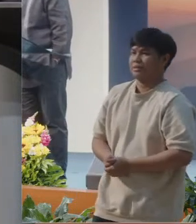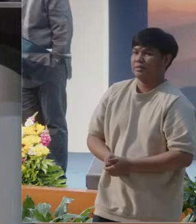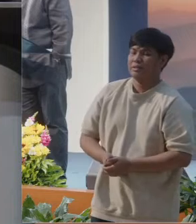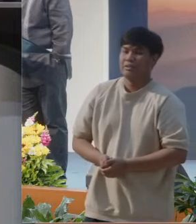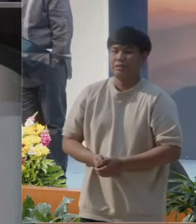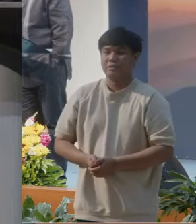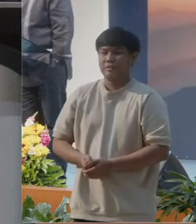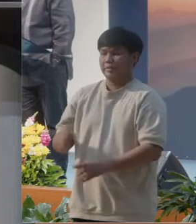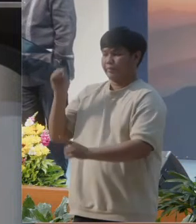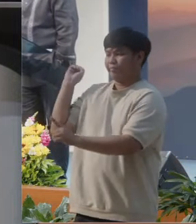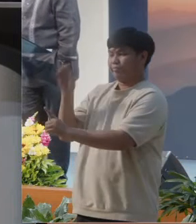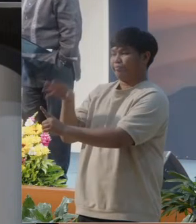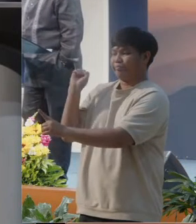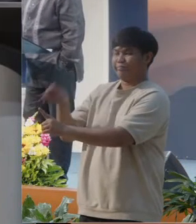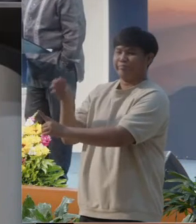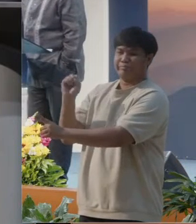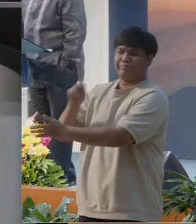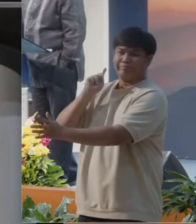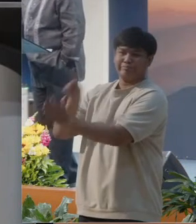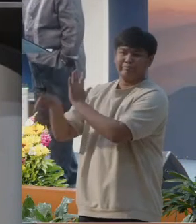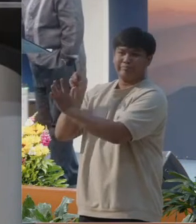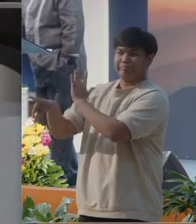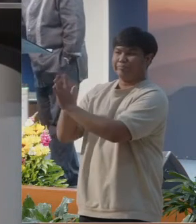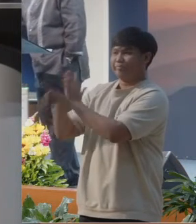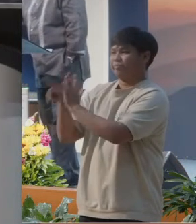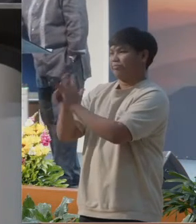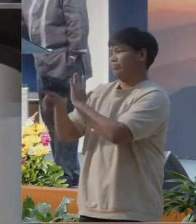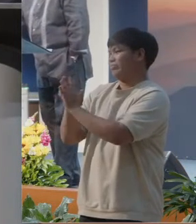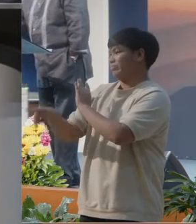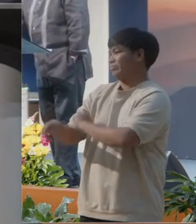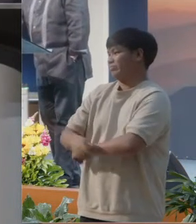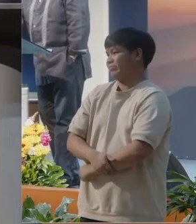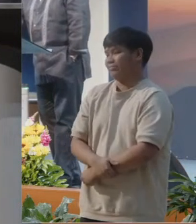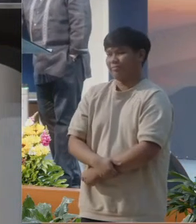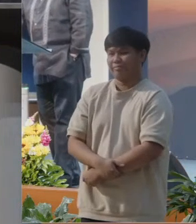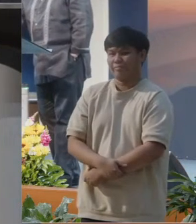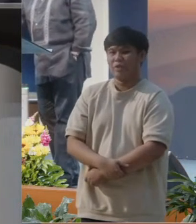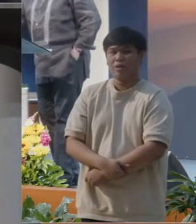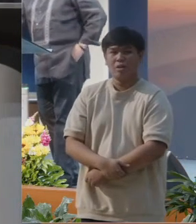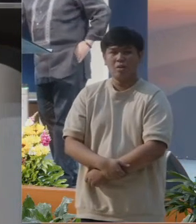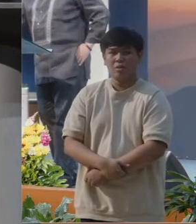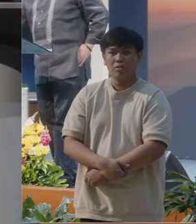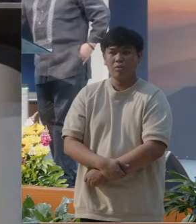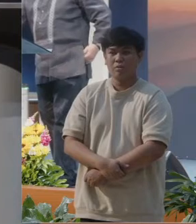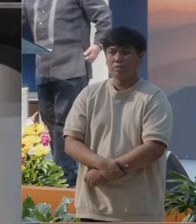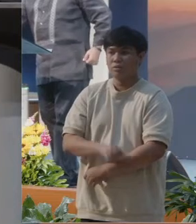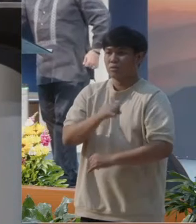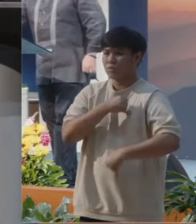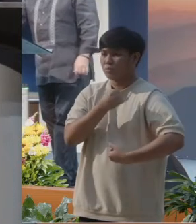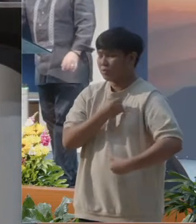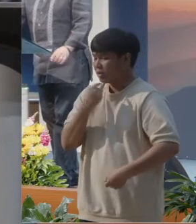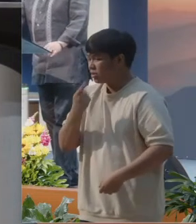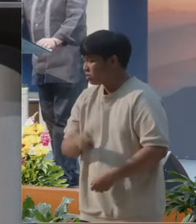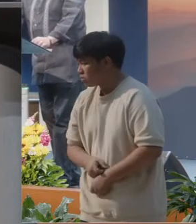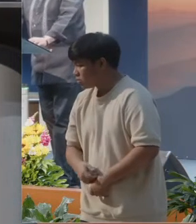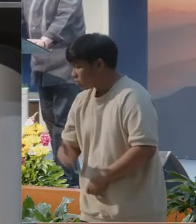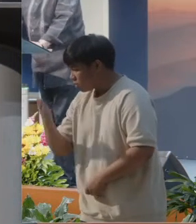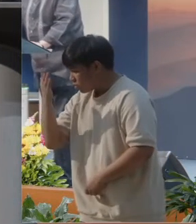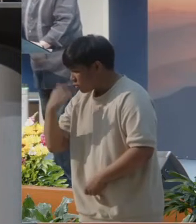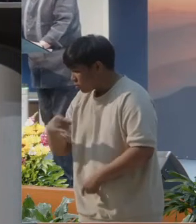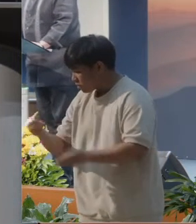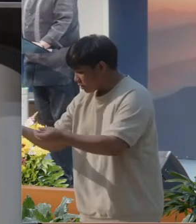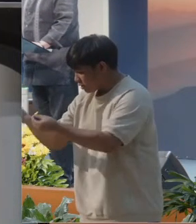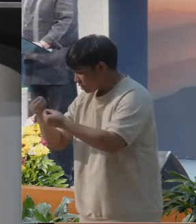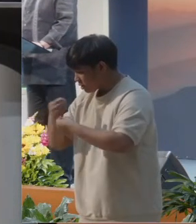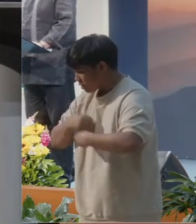kaguluhan. Bakit? Ano sabi ni Joshua sa verse 25? Why have you troubled us?